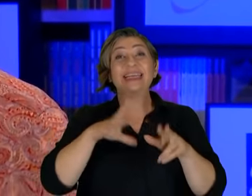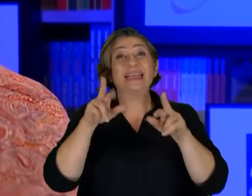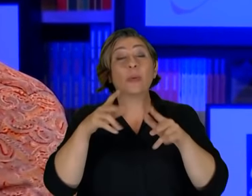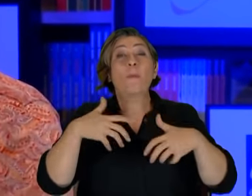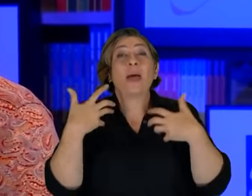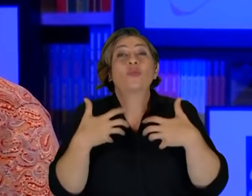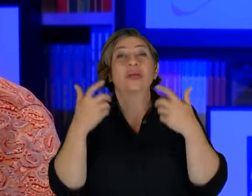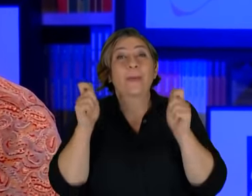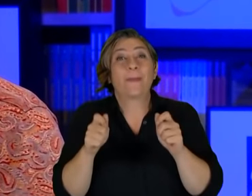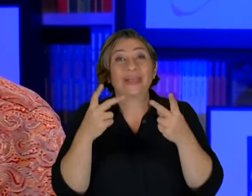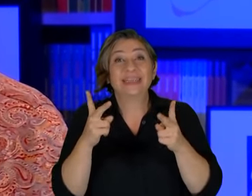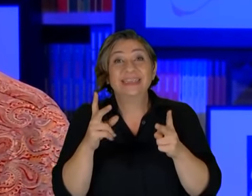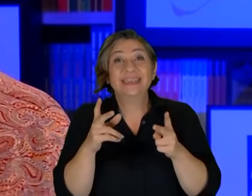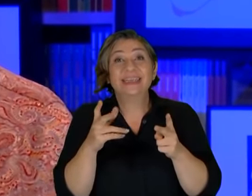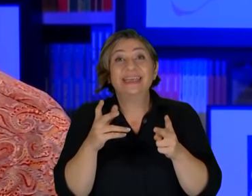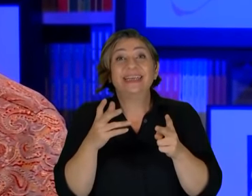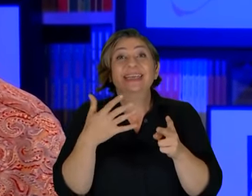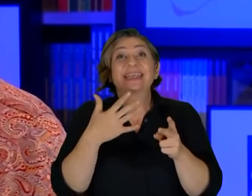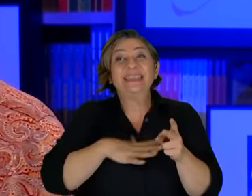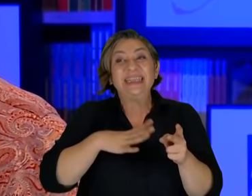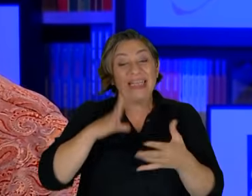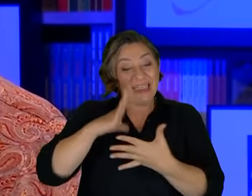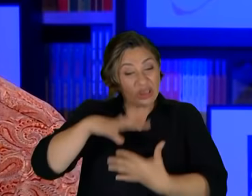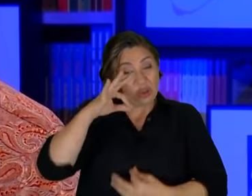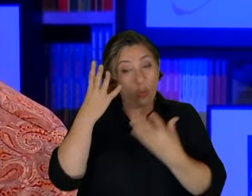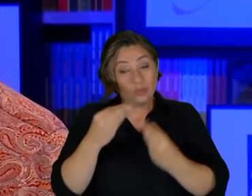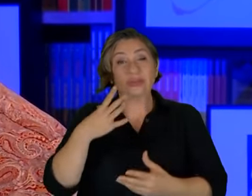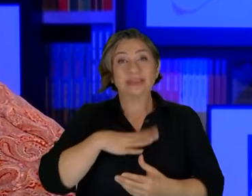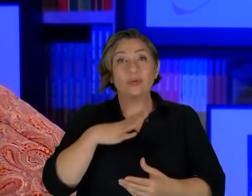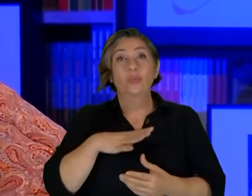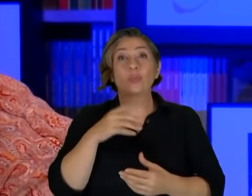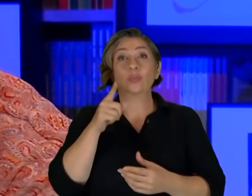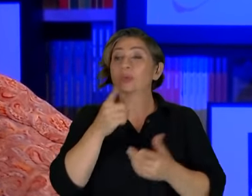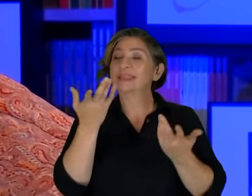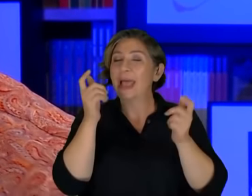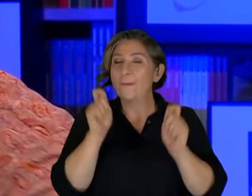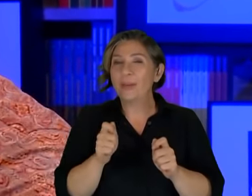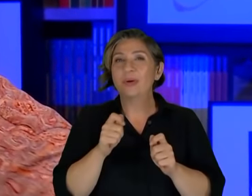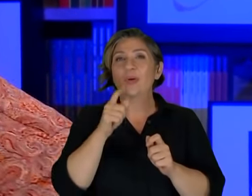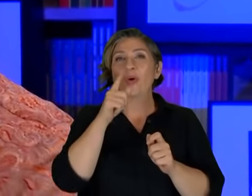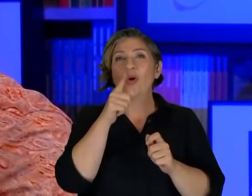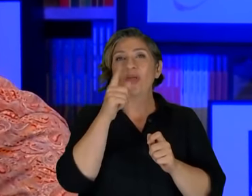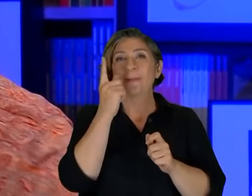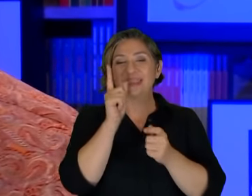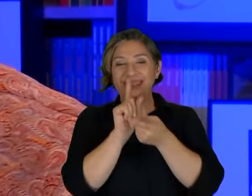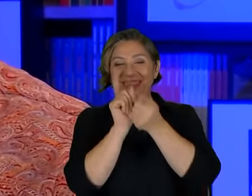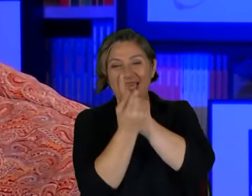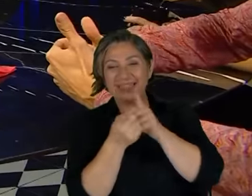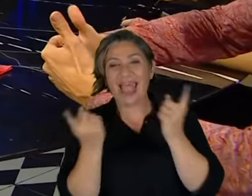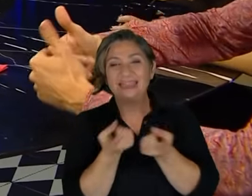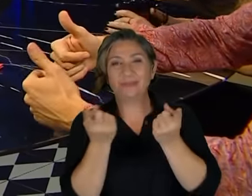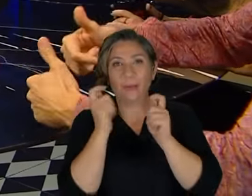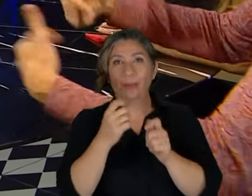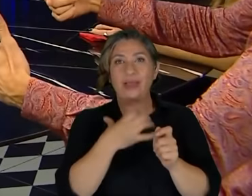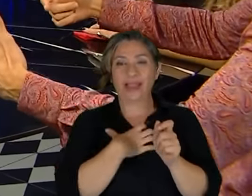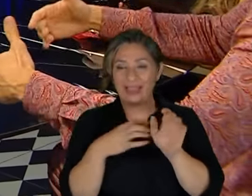yapsın artık. Herkes istediği kişi olsun istiyorum. Bunu yapmamız yolu da işte bir şekilde ona bir ters espri yapıp onu